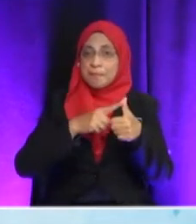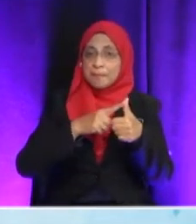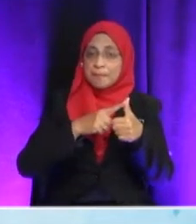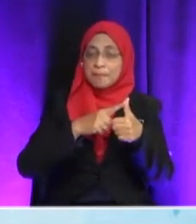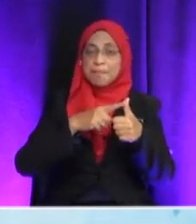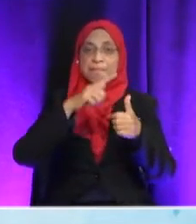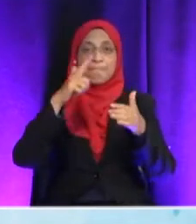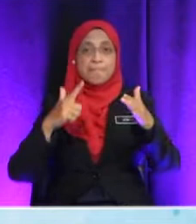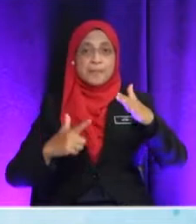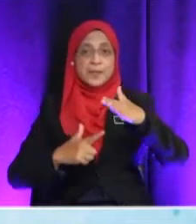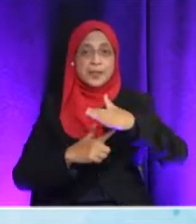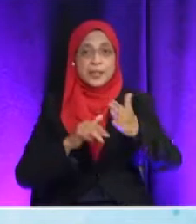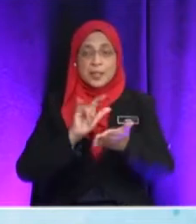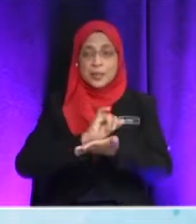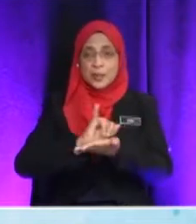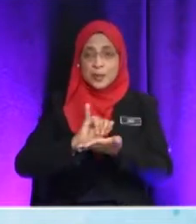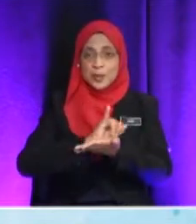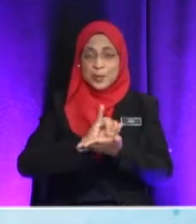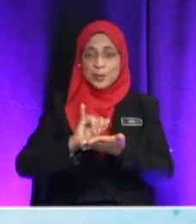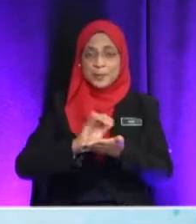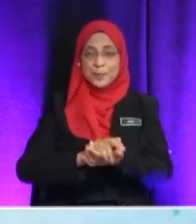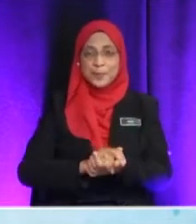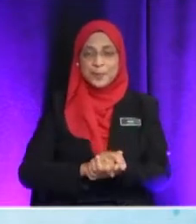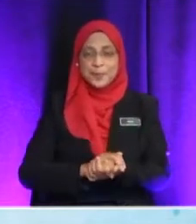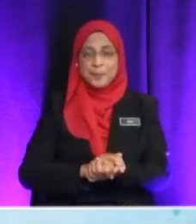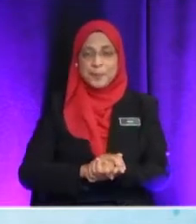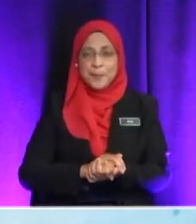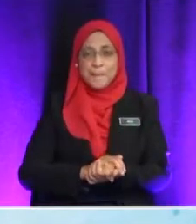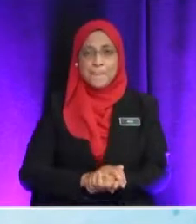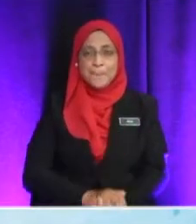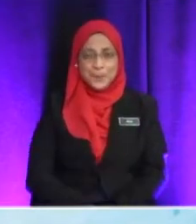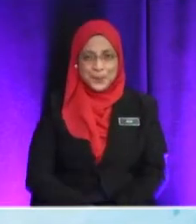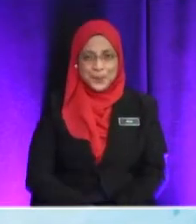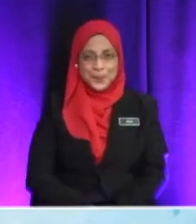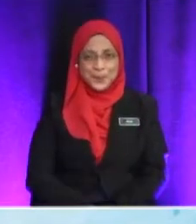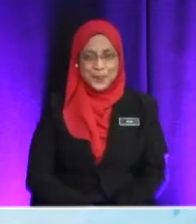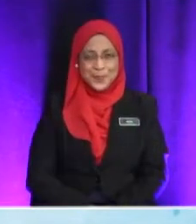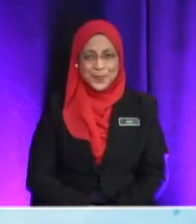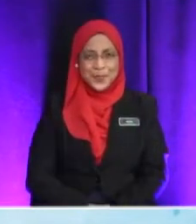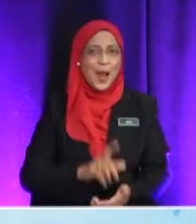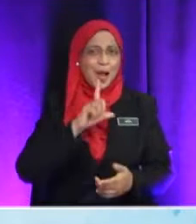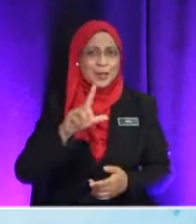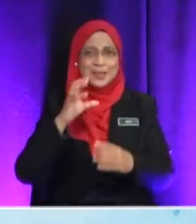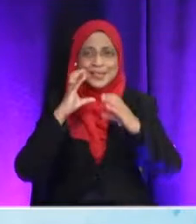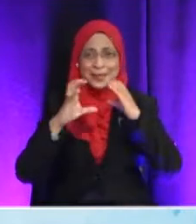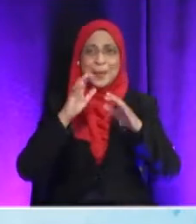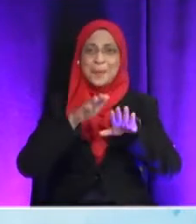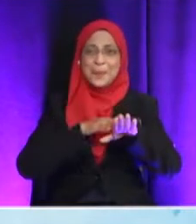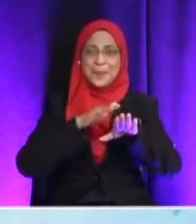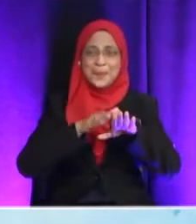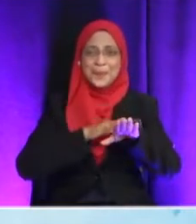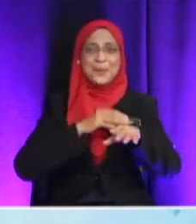screens dan keselamatan dengan penyelenggaraan nuklir coba cumi editor